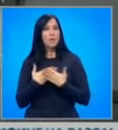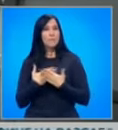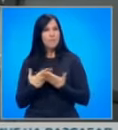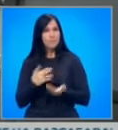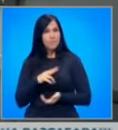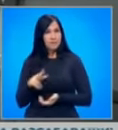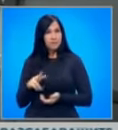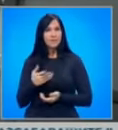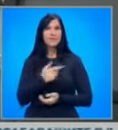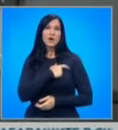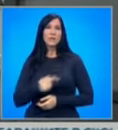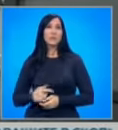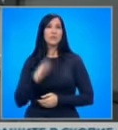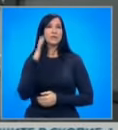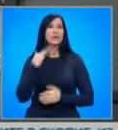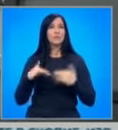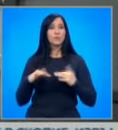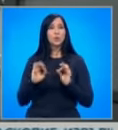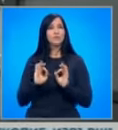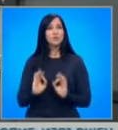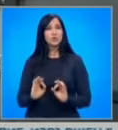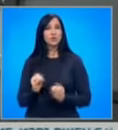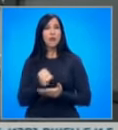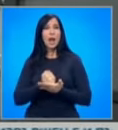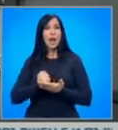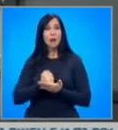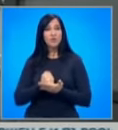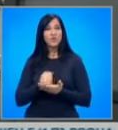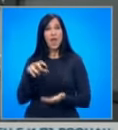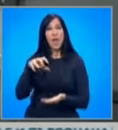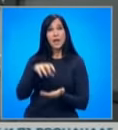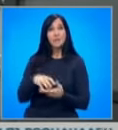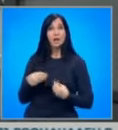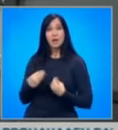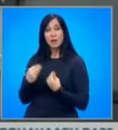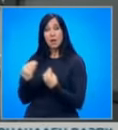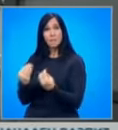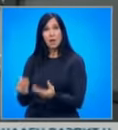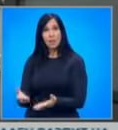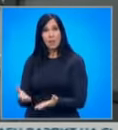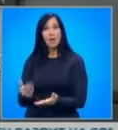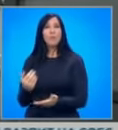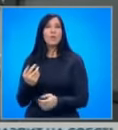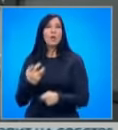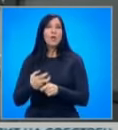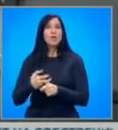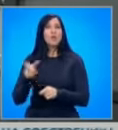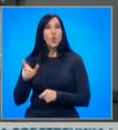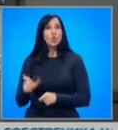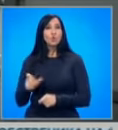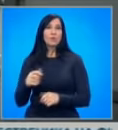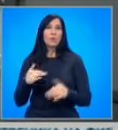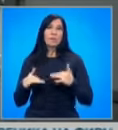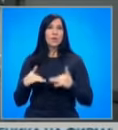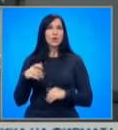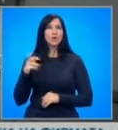в Република Северна Македония. Всъщност лекуващия ги тук екип ги е предал на лекари, на македонски